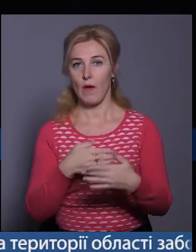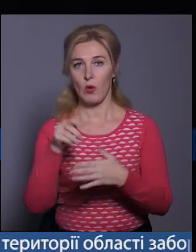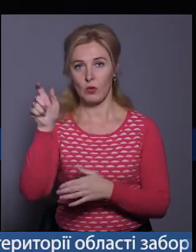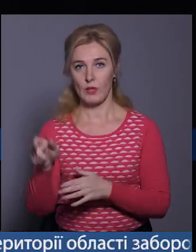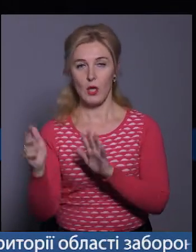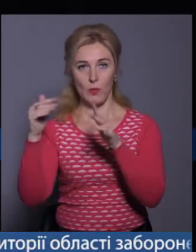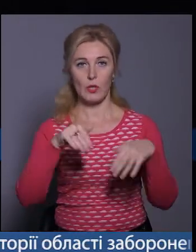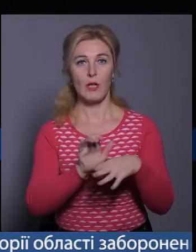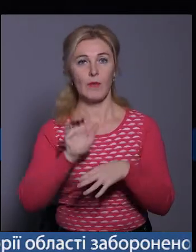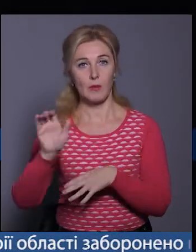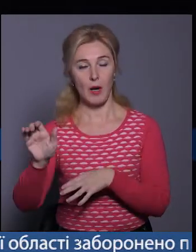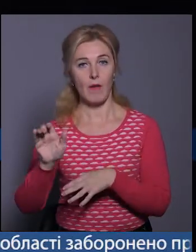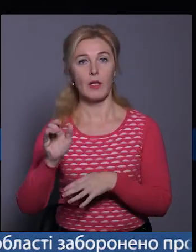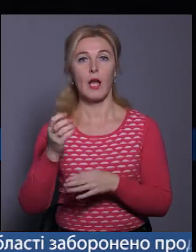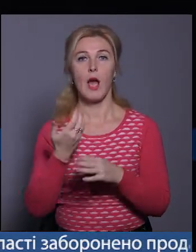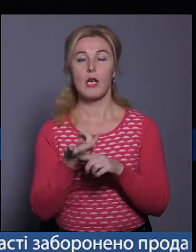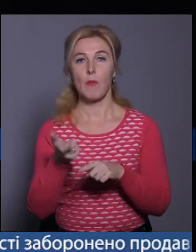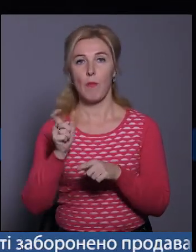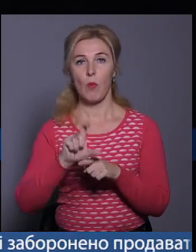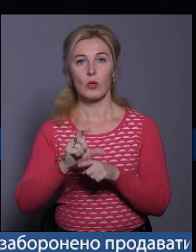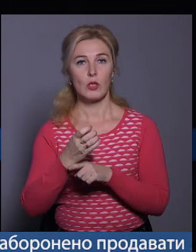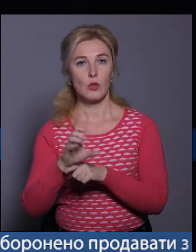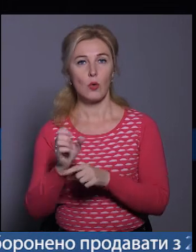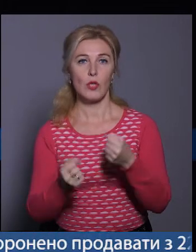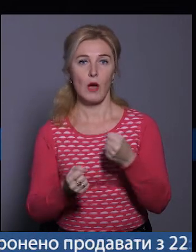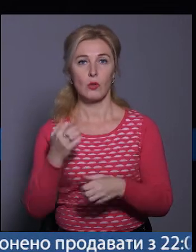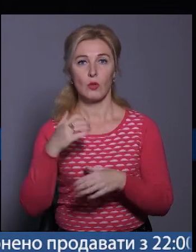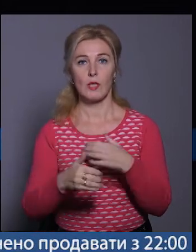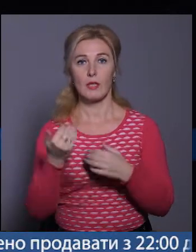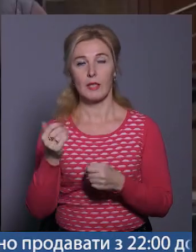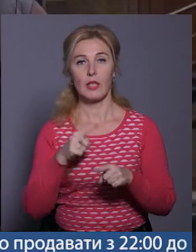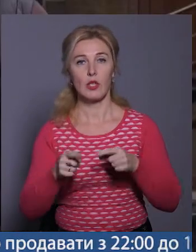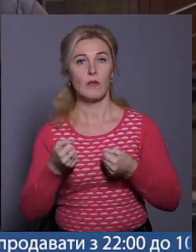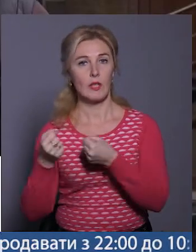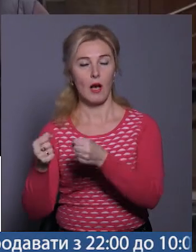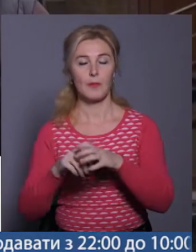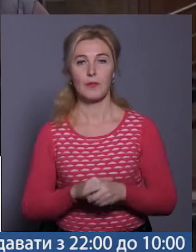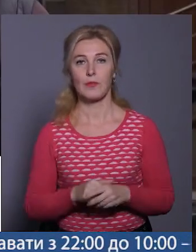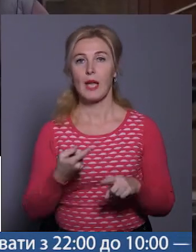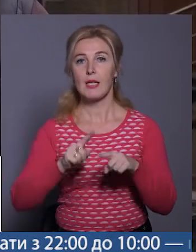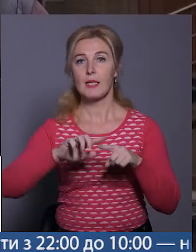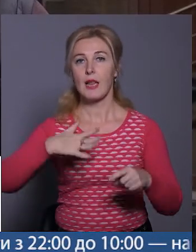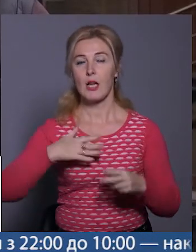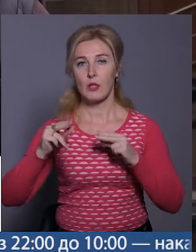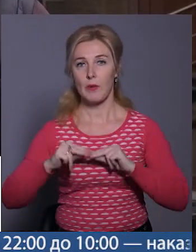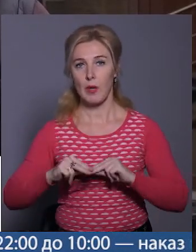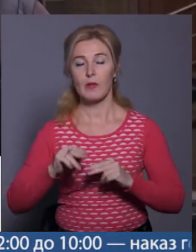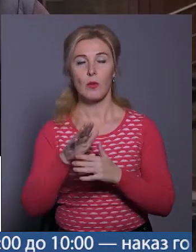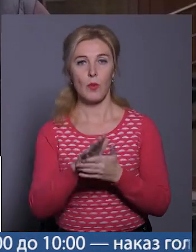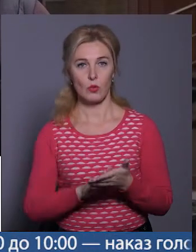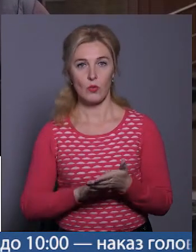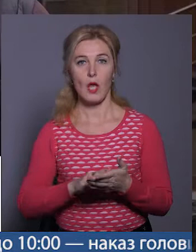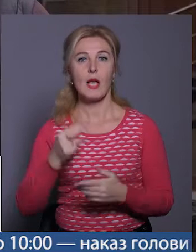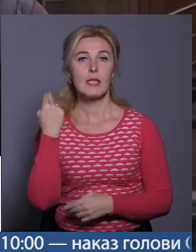Поділля відправили на передову понад сотню автівок, серед них і швидкі. Це наша співпраця, продовжує нашу співпрацю з